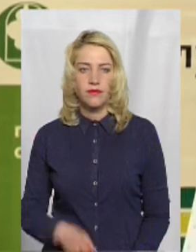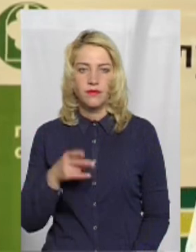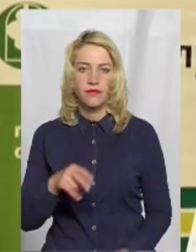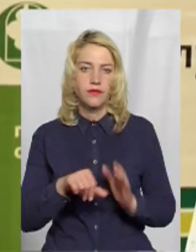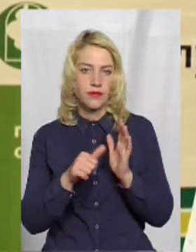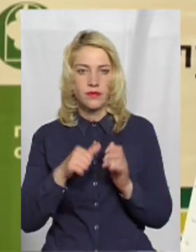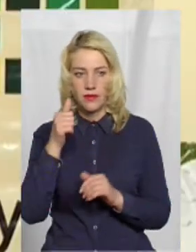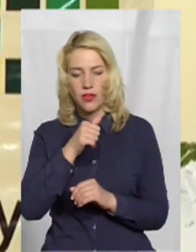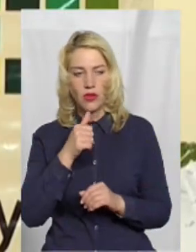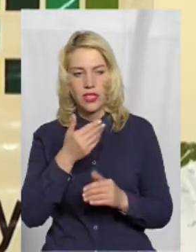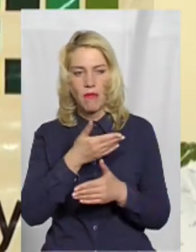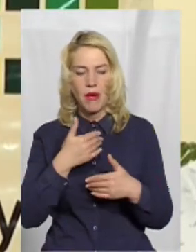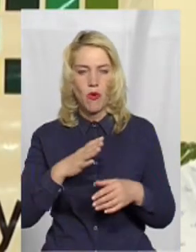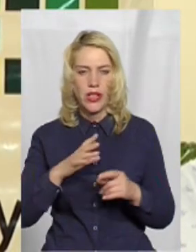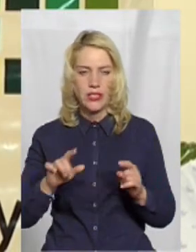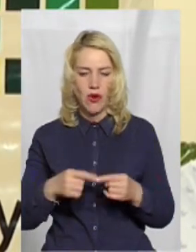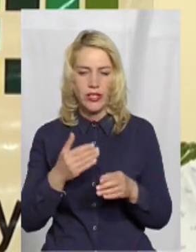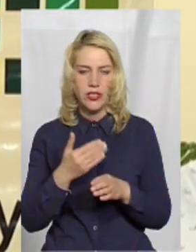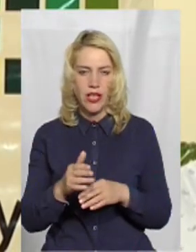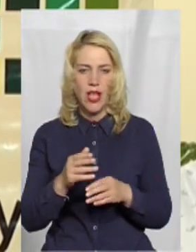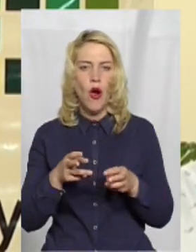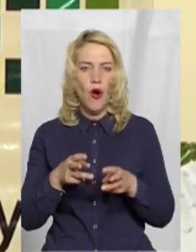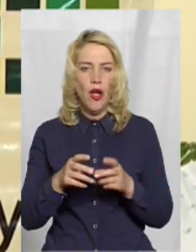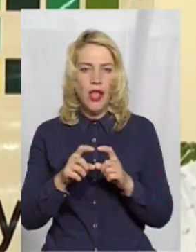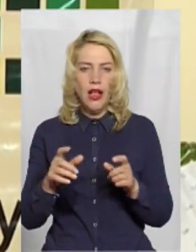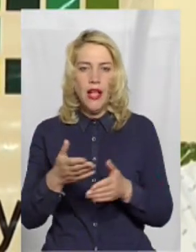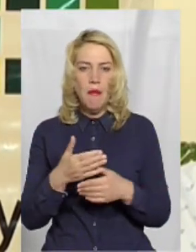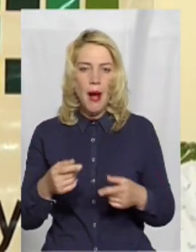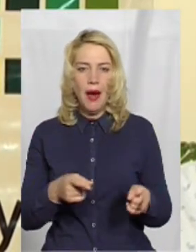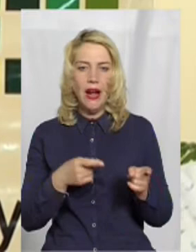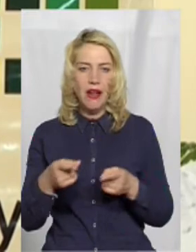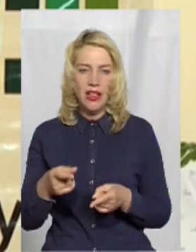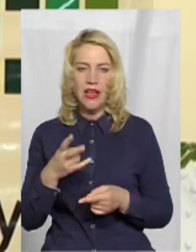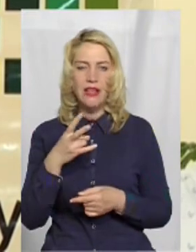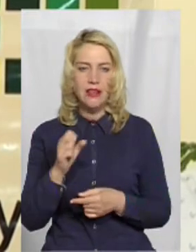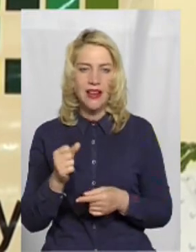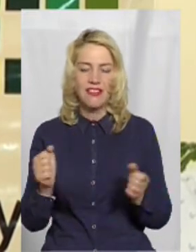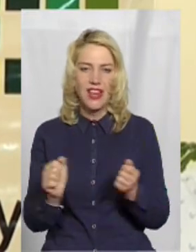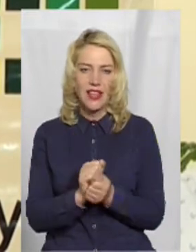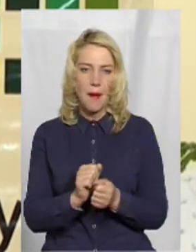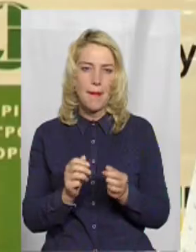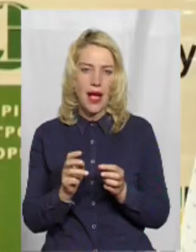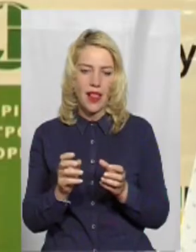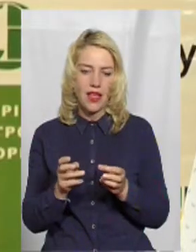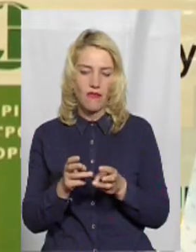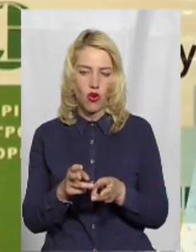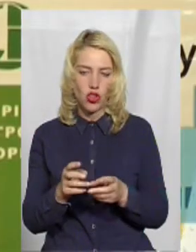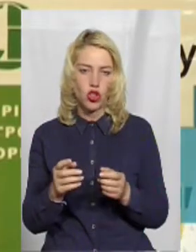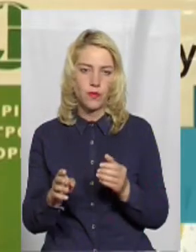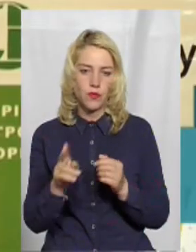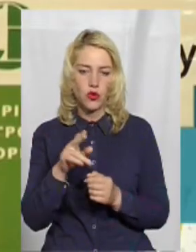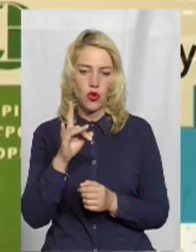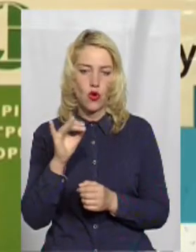2016 році ми були створені. Частину котелень ми перевели на тверде паливо, зокрема на дрова. Це нам дало